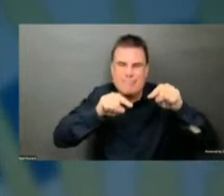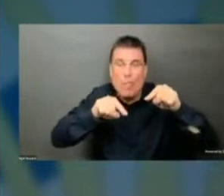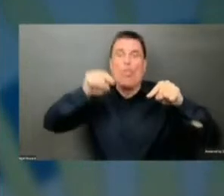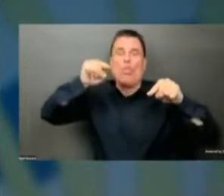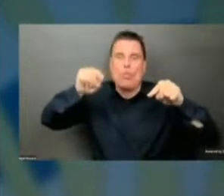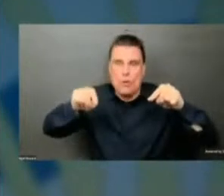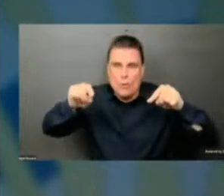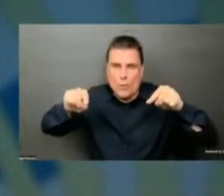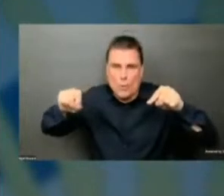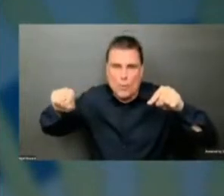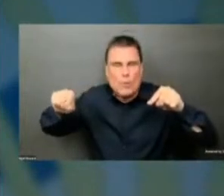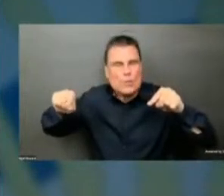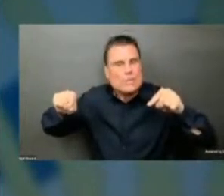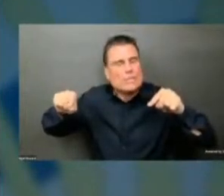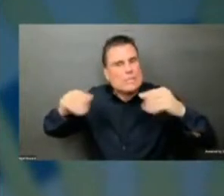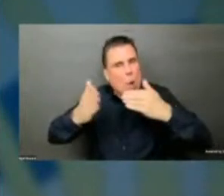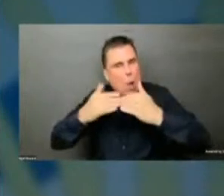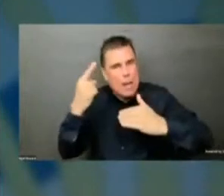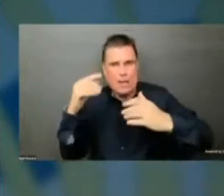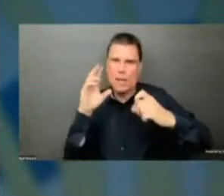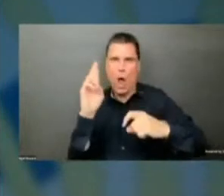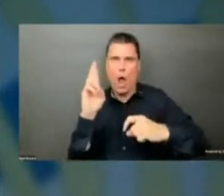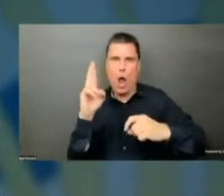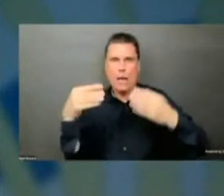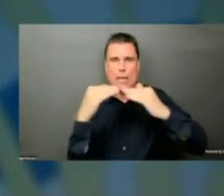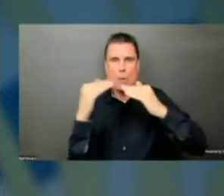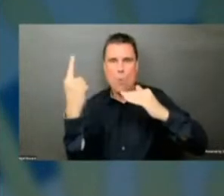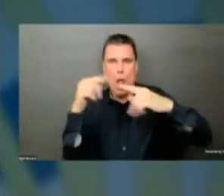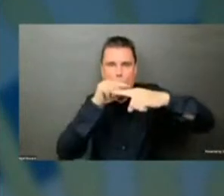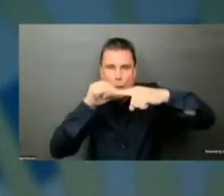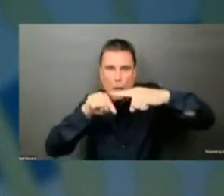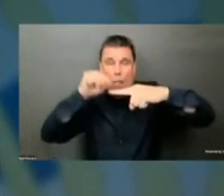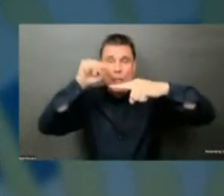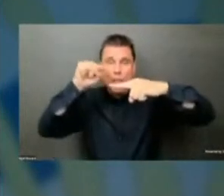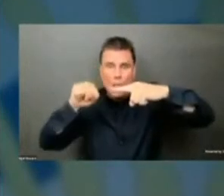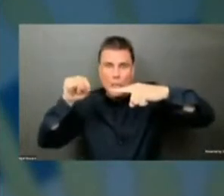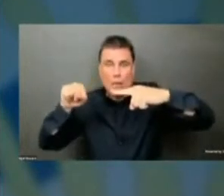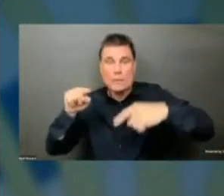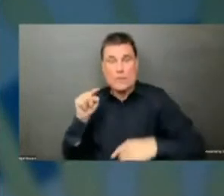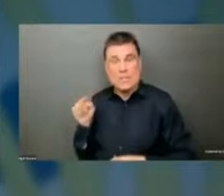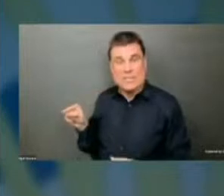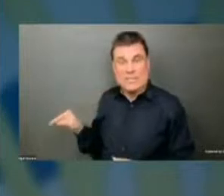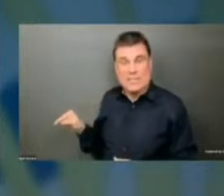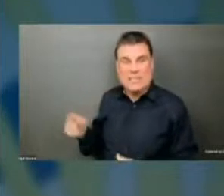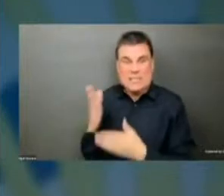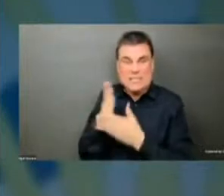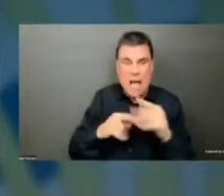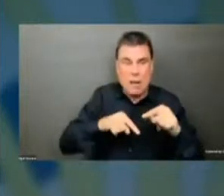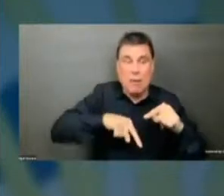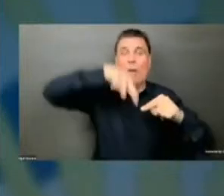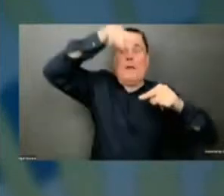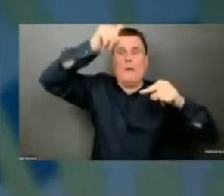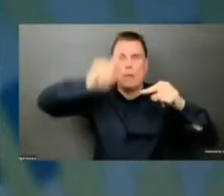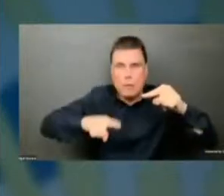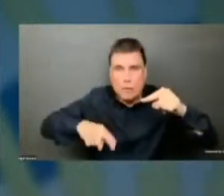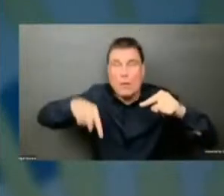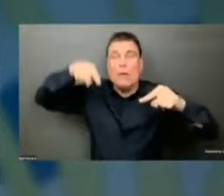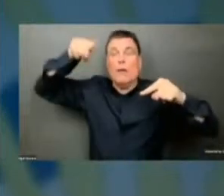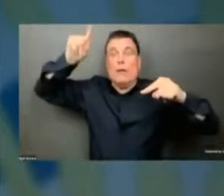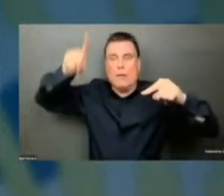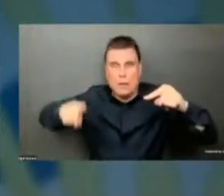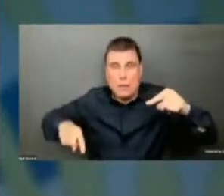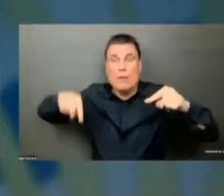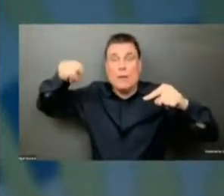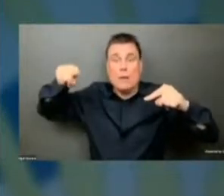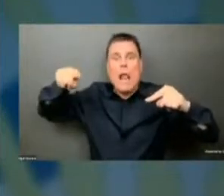seen clusters in a number 那 of 么他说内陆 communities 呢， take 我们 off 看 quite 到了零星 rapidly, 的在社区里 seems 边 to 在 be 快速的 settling 传 down 播。 now, 那么 and the 现在呢，慢 reproductive 慢 number 下